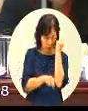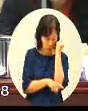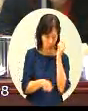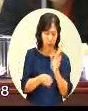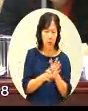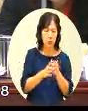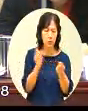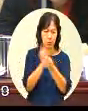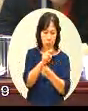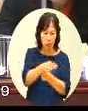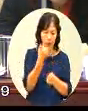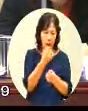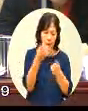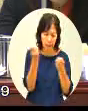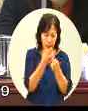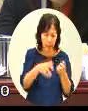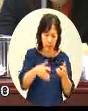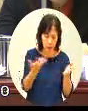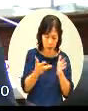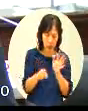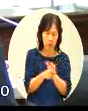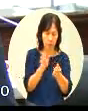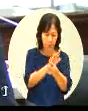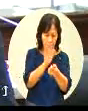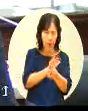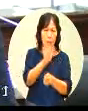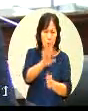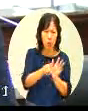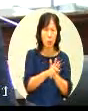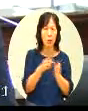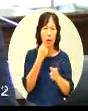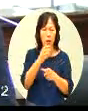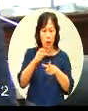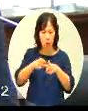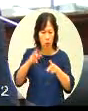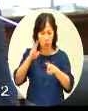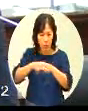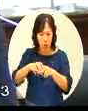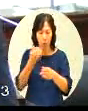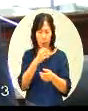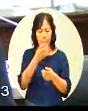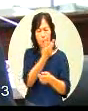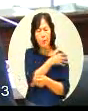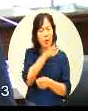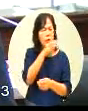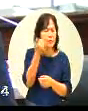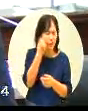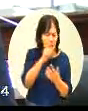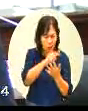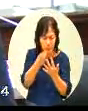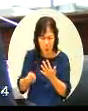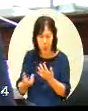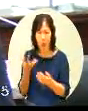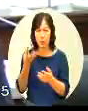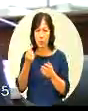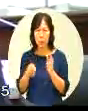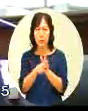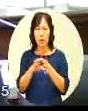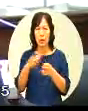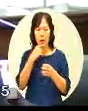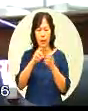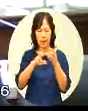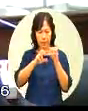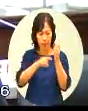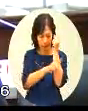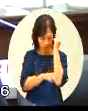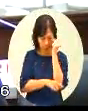灾的劳工朋友， 我想局长未来这个公共工程的部分，不管大包小包多少包，我觉得这个法令修订之